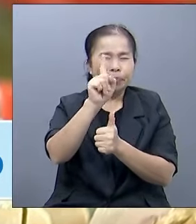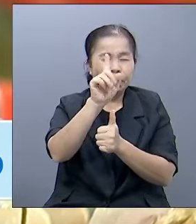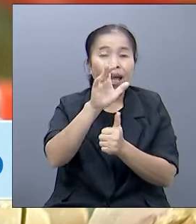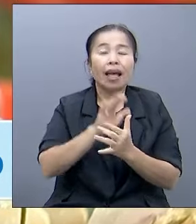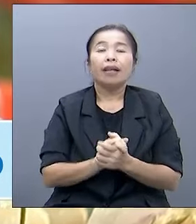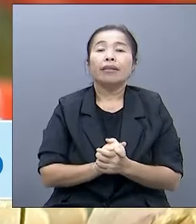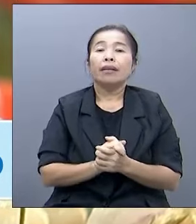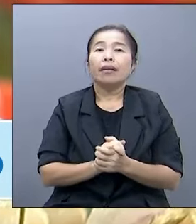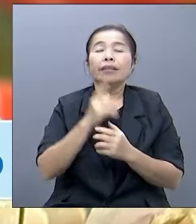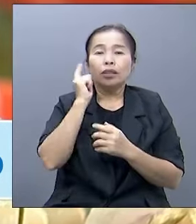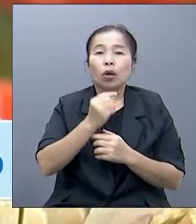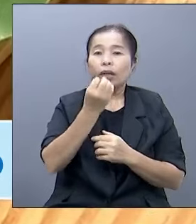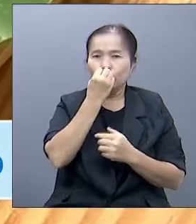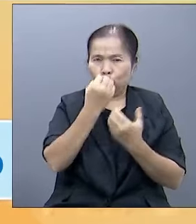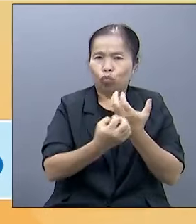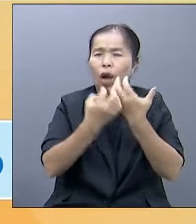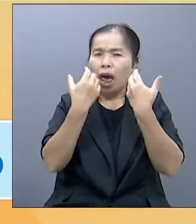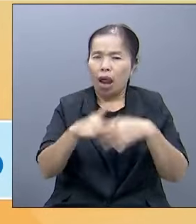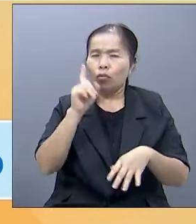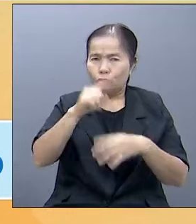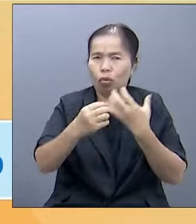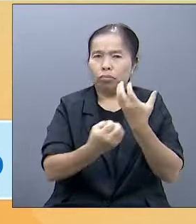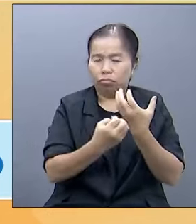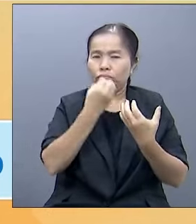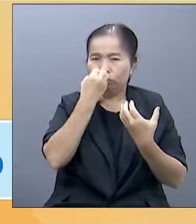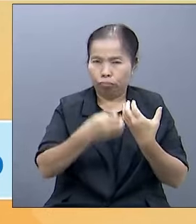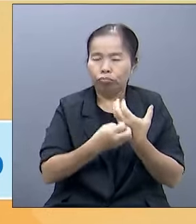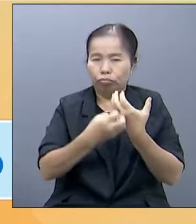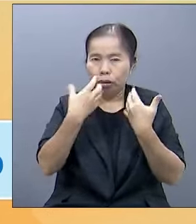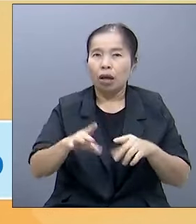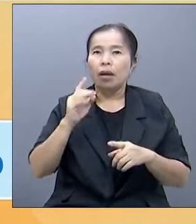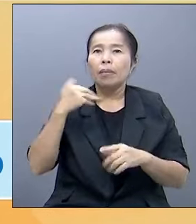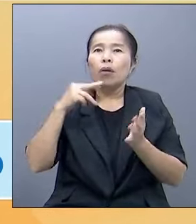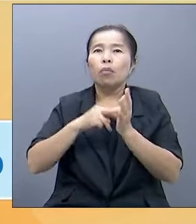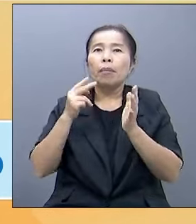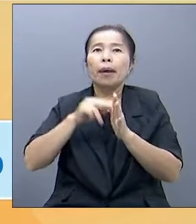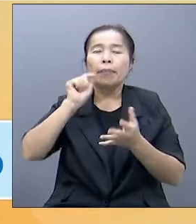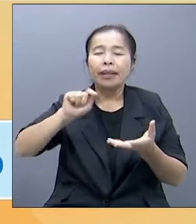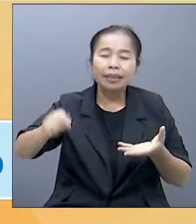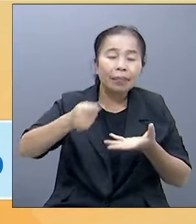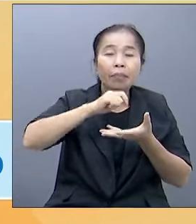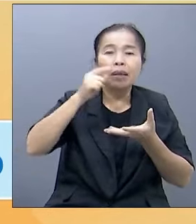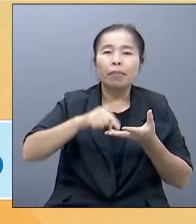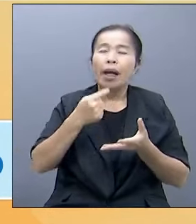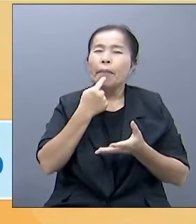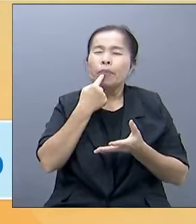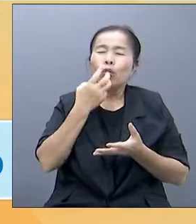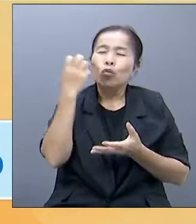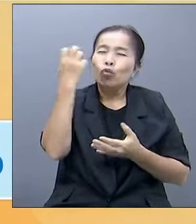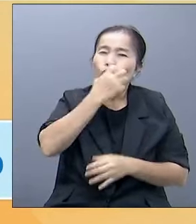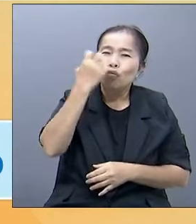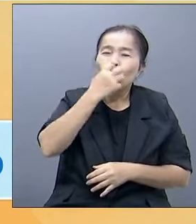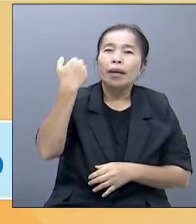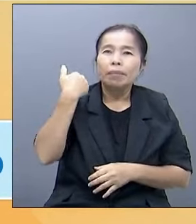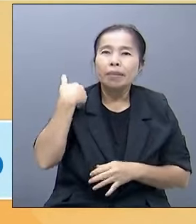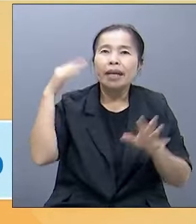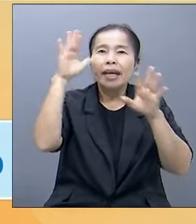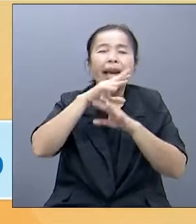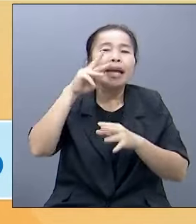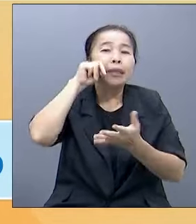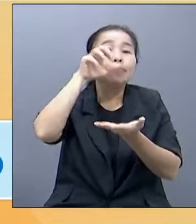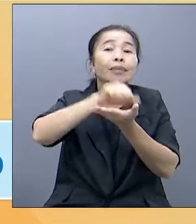รับประทานแบบสุกแล้วคือแจ้งว่าไข่มดแดงเนี่ยลักษณะมันจะเป็นเครื่องจิ้มเพราะฉะนั้นเนี่ยรสชาติมันจะจัดจ้านลักษณะน้ำจะคล้ายๆกับน้ำยำเพ